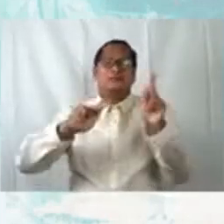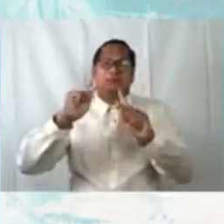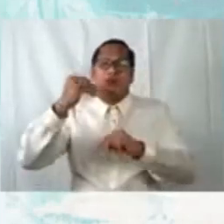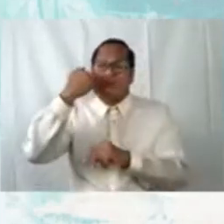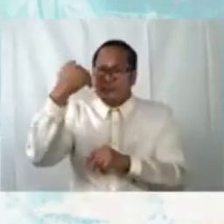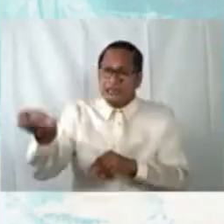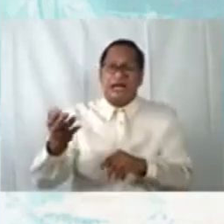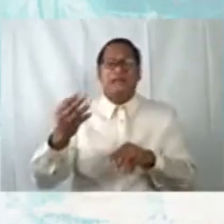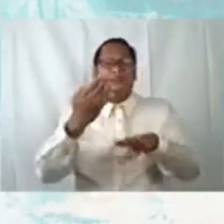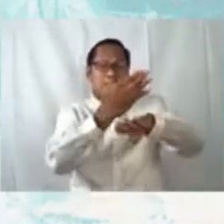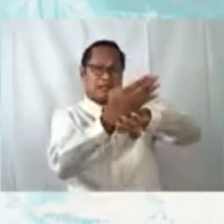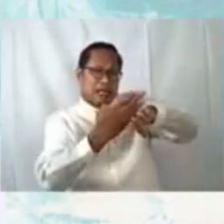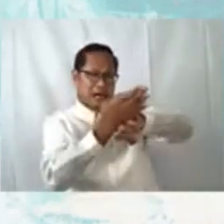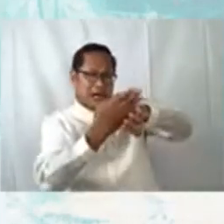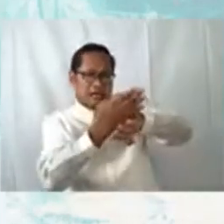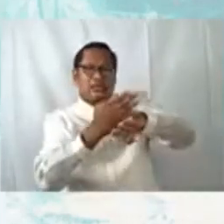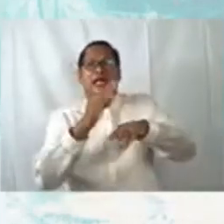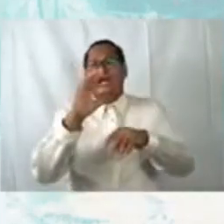Corregidor.